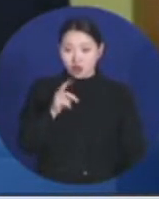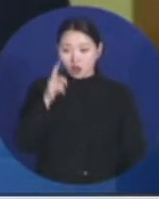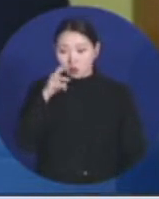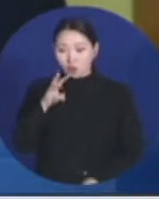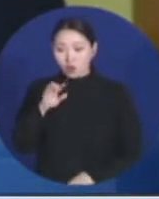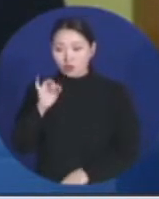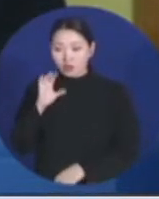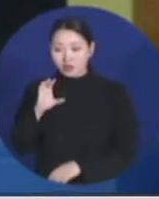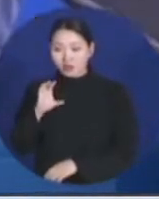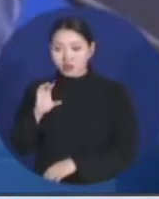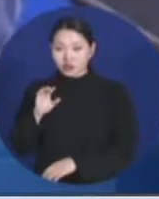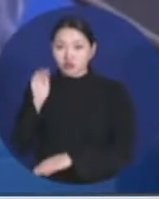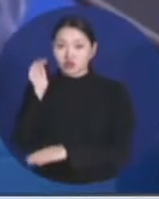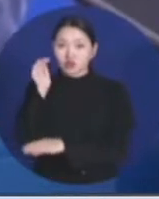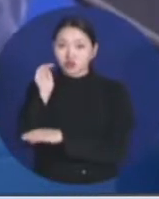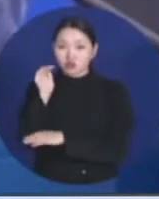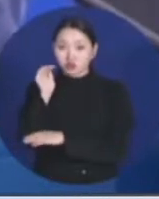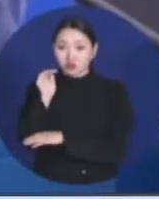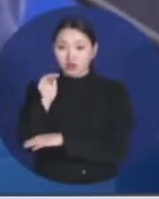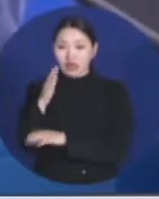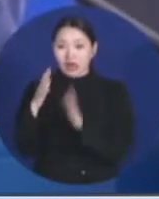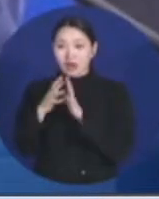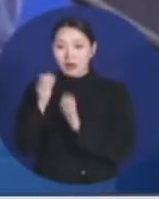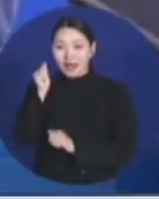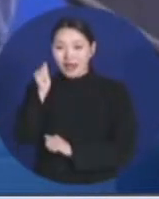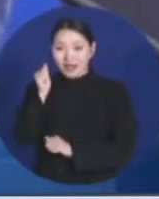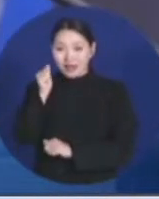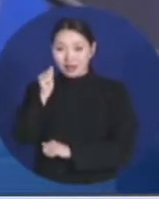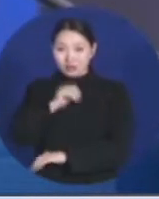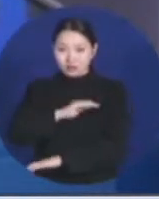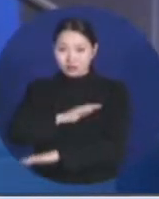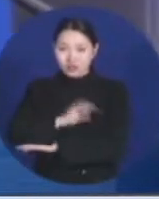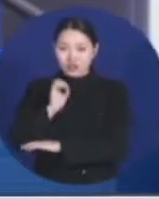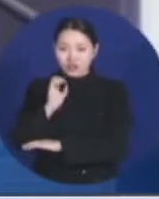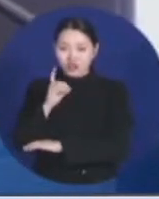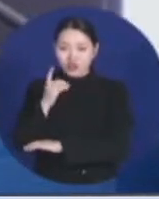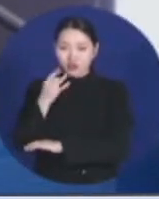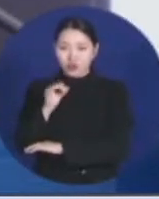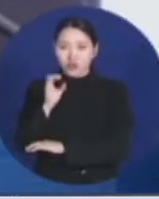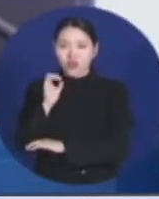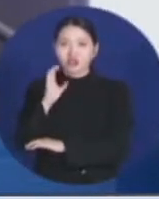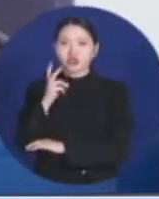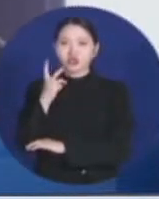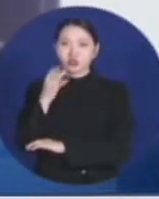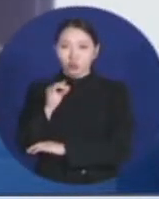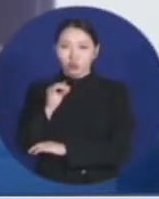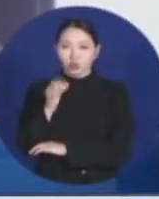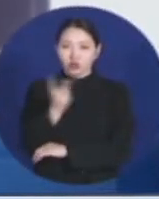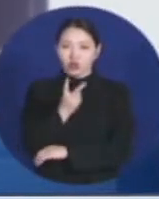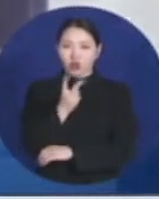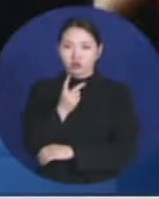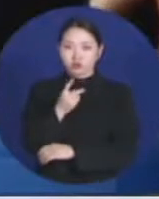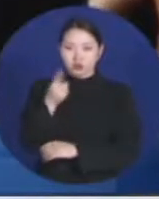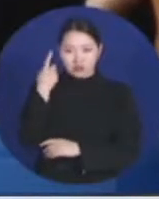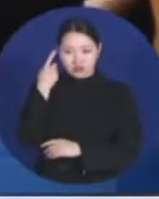улсын боловсролын их сургуулийн Харьяа лицей сургуулийн 10-ын А ангийн сурагч Исүнар игшиглүүллээ.